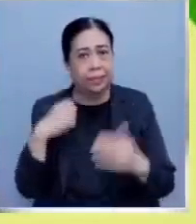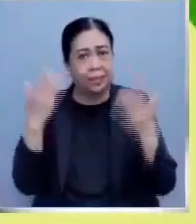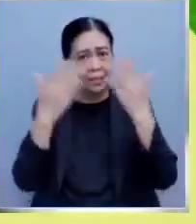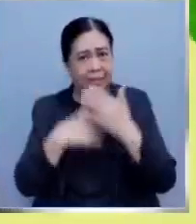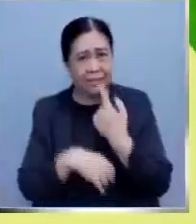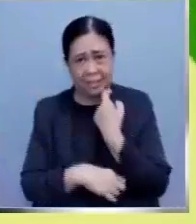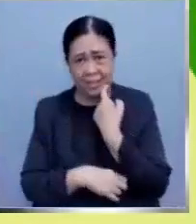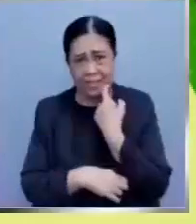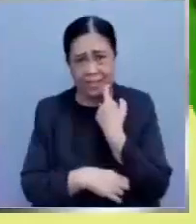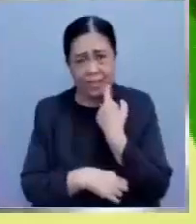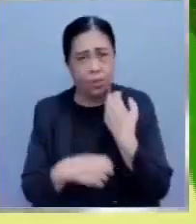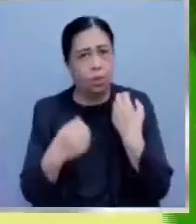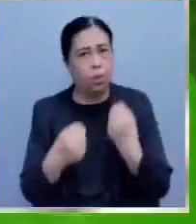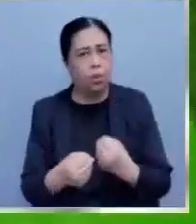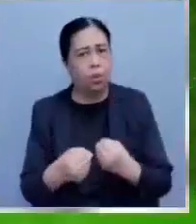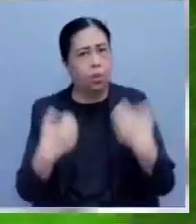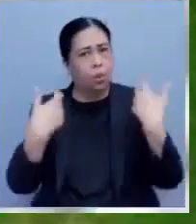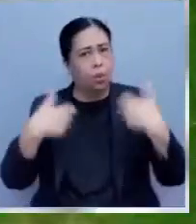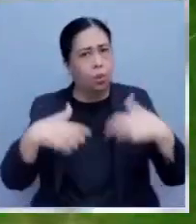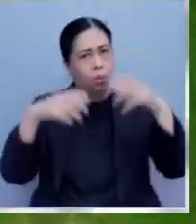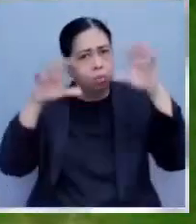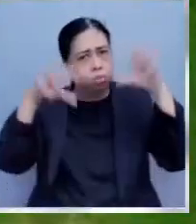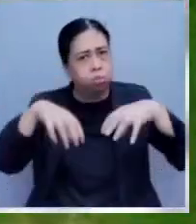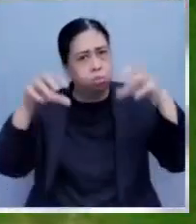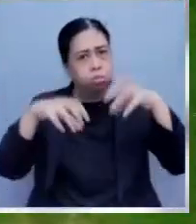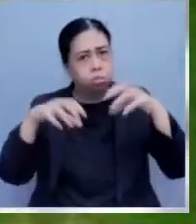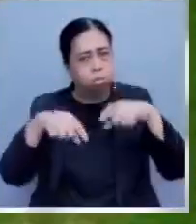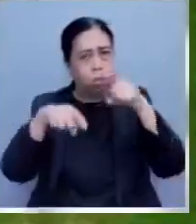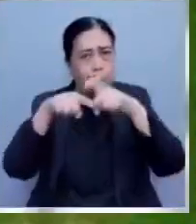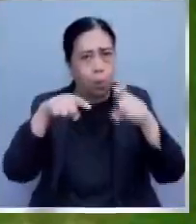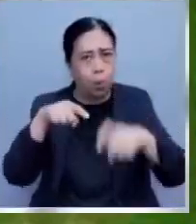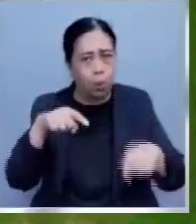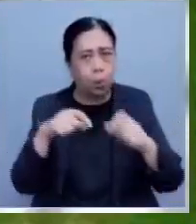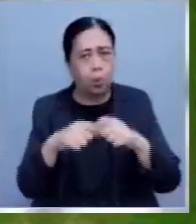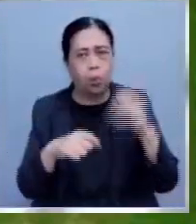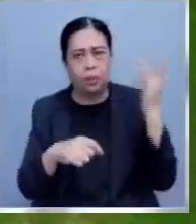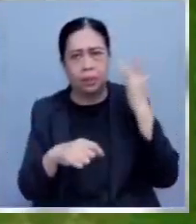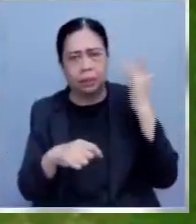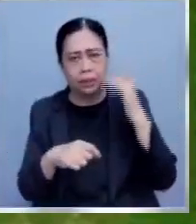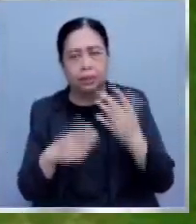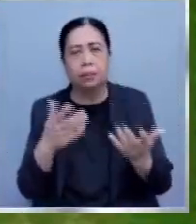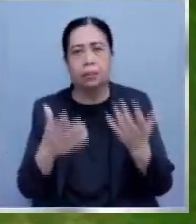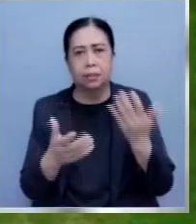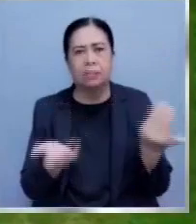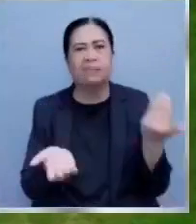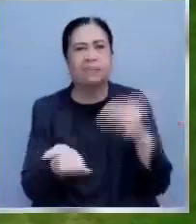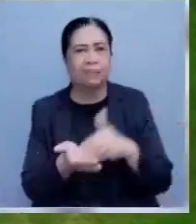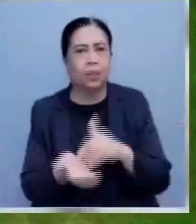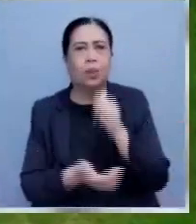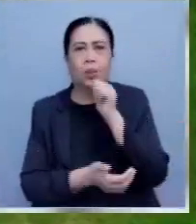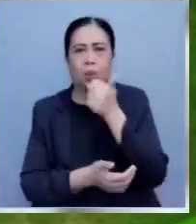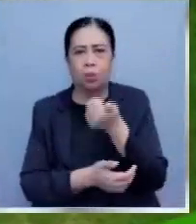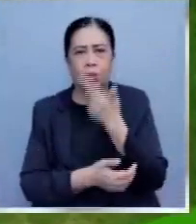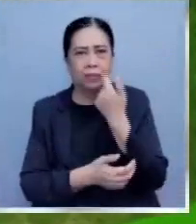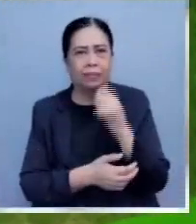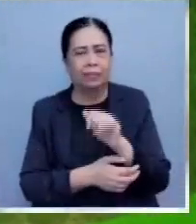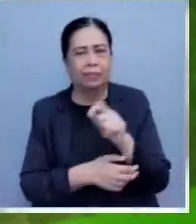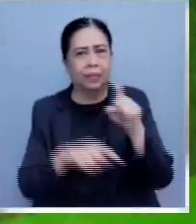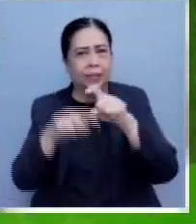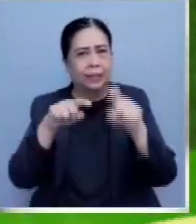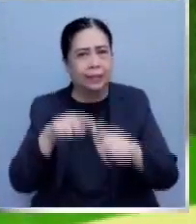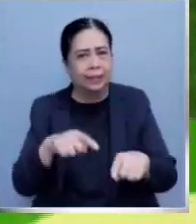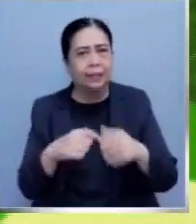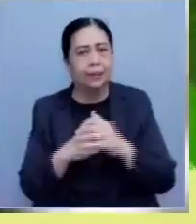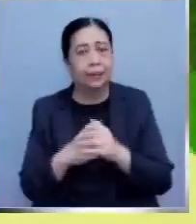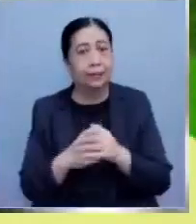lang na malakas na buhos na ulan, pagkidlat at pagkulog ay posibleng maulit bukas dahil ho sa thunderstorms. Kaya